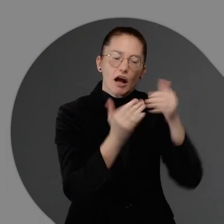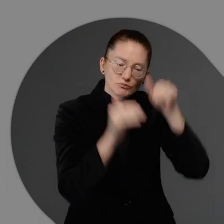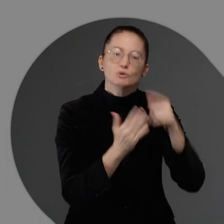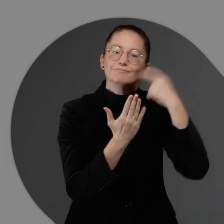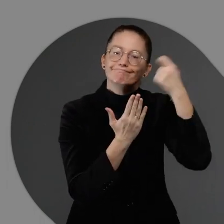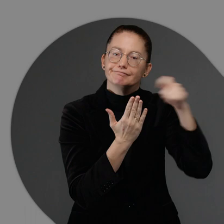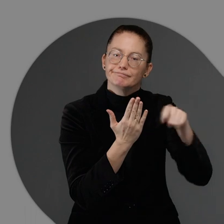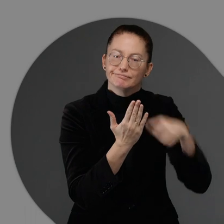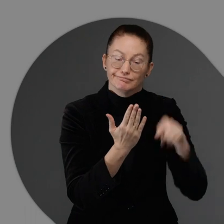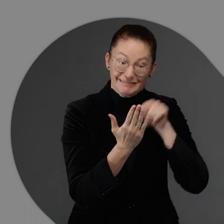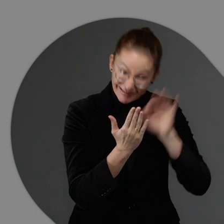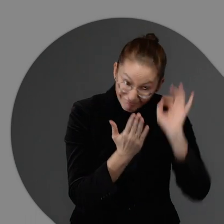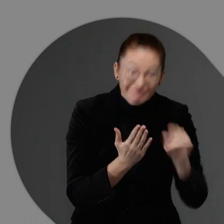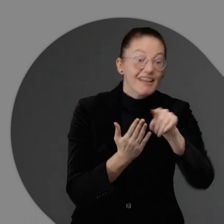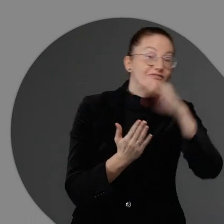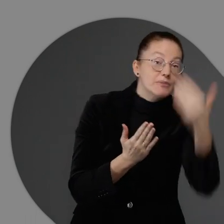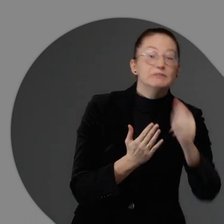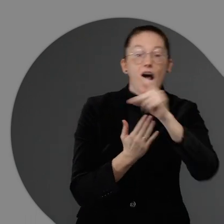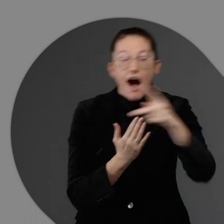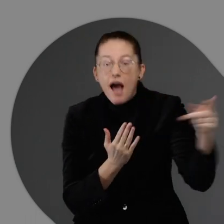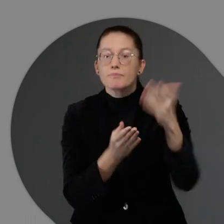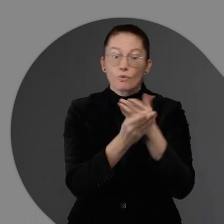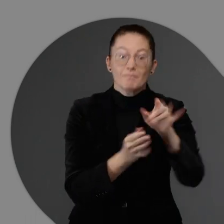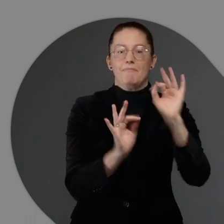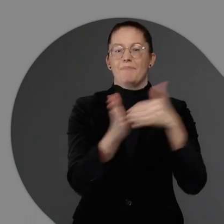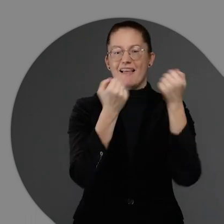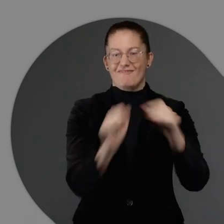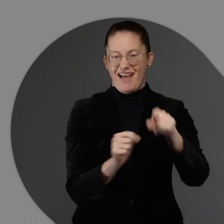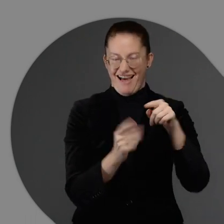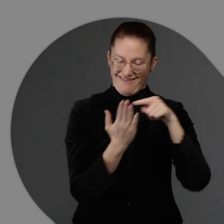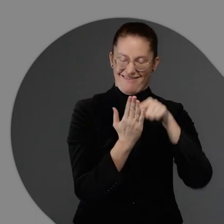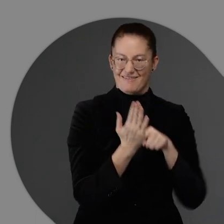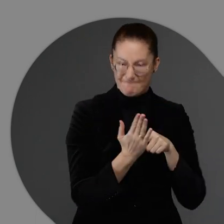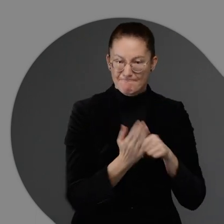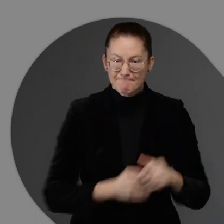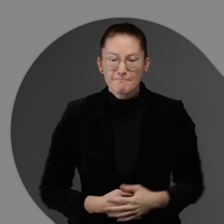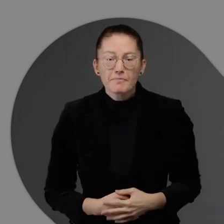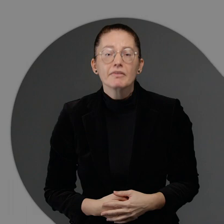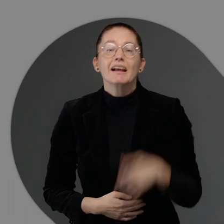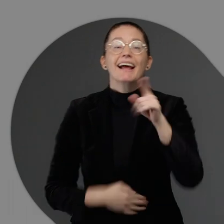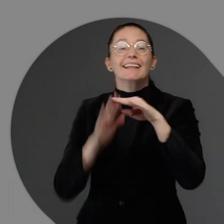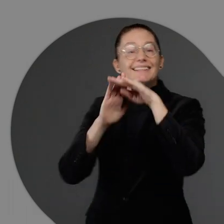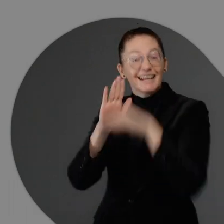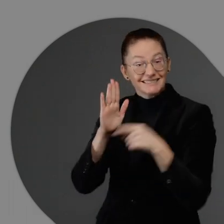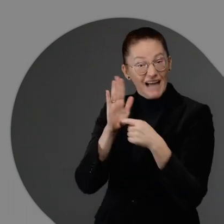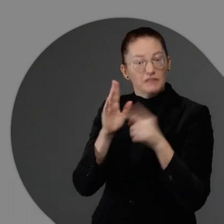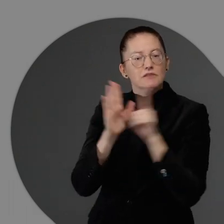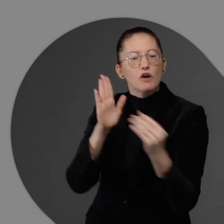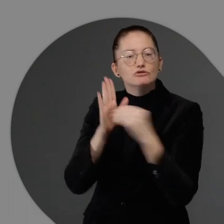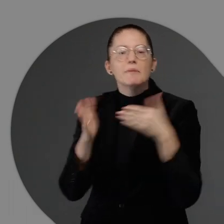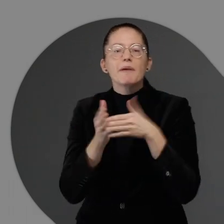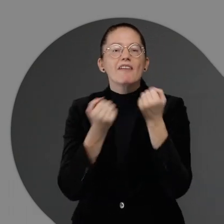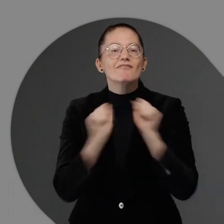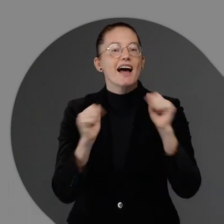müssen, damit eine Website, App oder ein Dokument barrierefrei ist. Außerdem schreibt das Gesetz Barrierefreiheitserklärungen